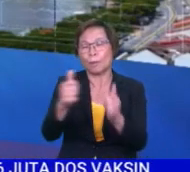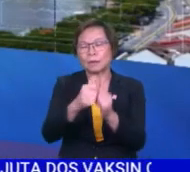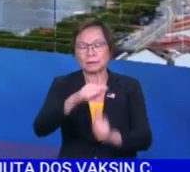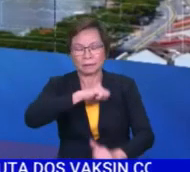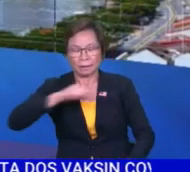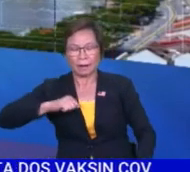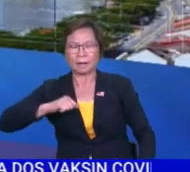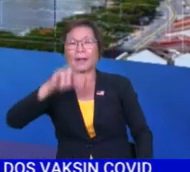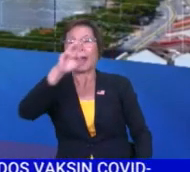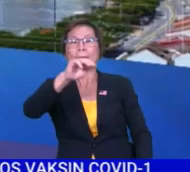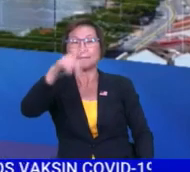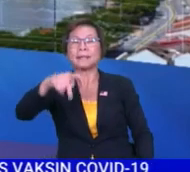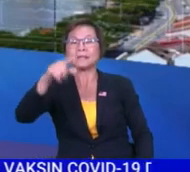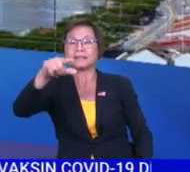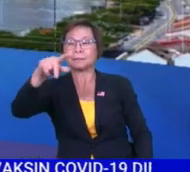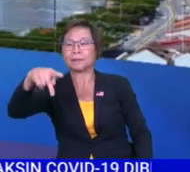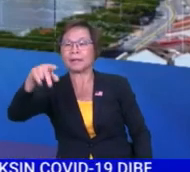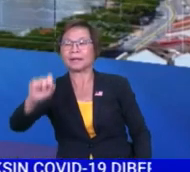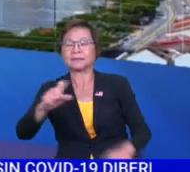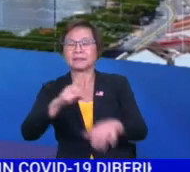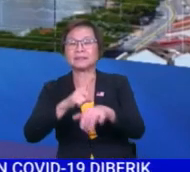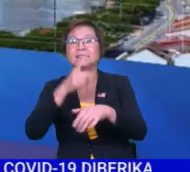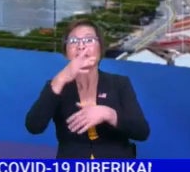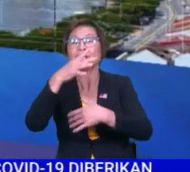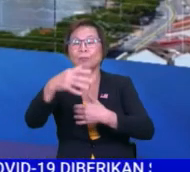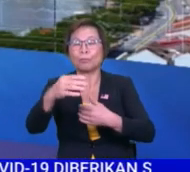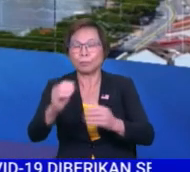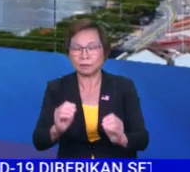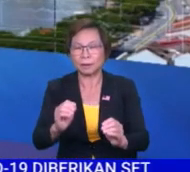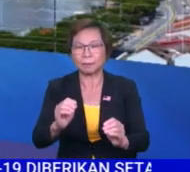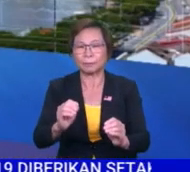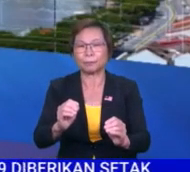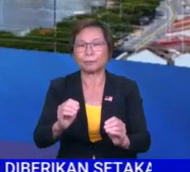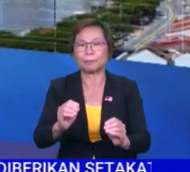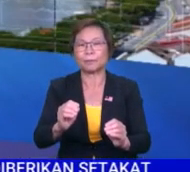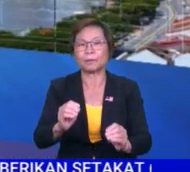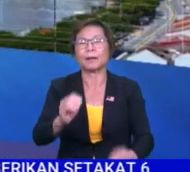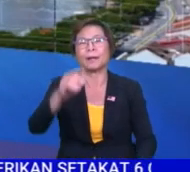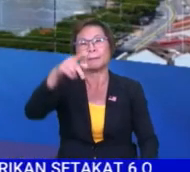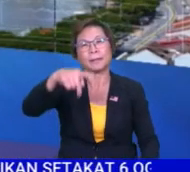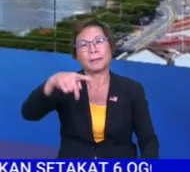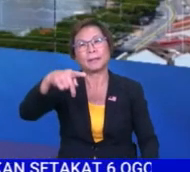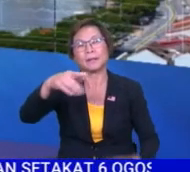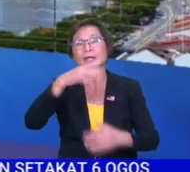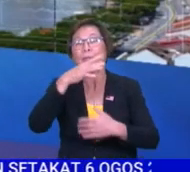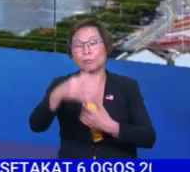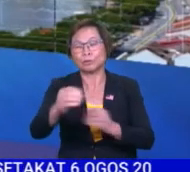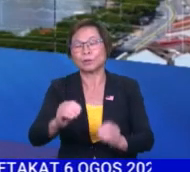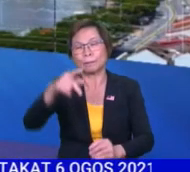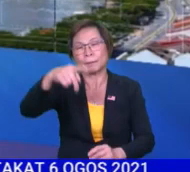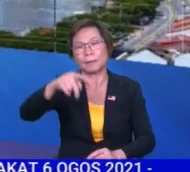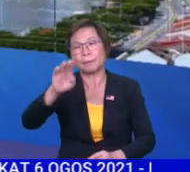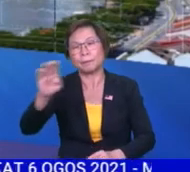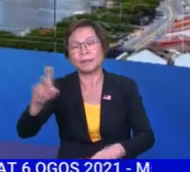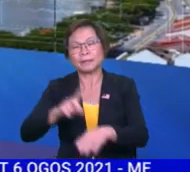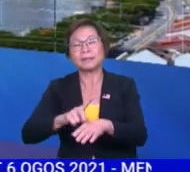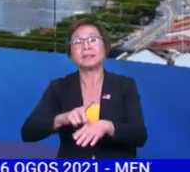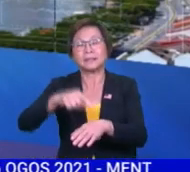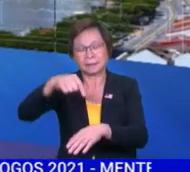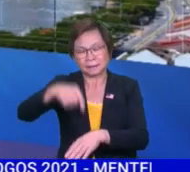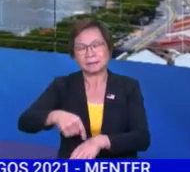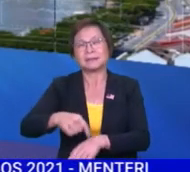ahli-ahli paling a-gps di Ibu pejabat Pati pesaka Bumiputera bersatu PBB di jalan bakau hari